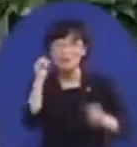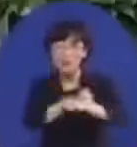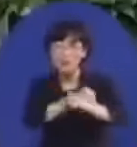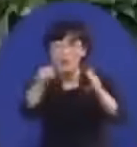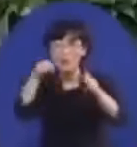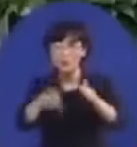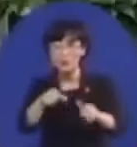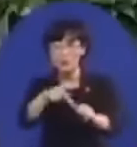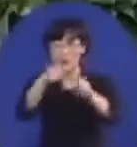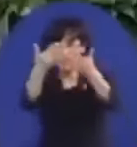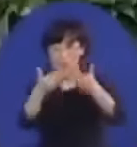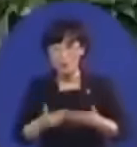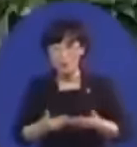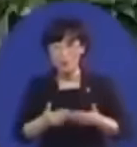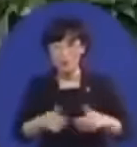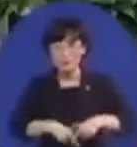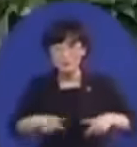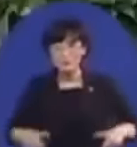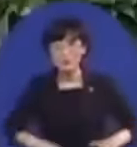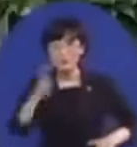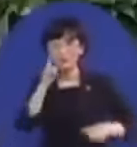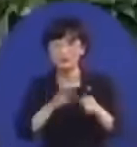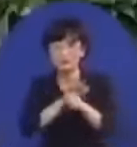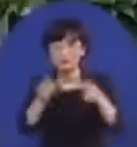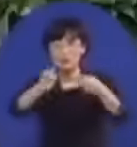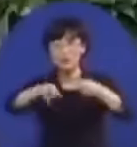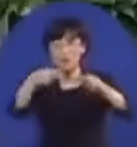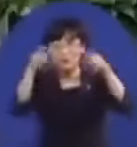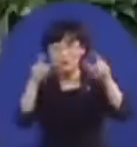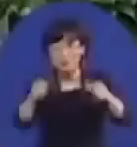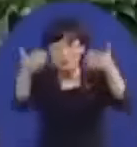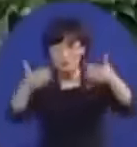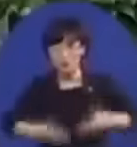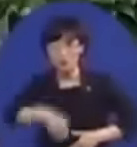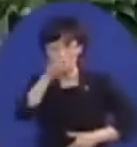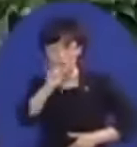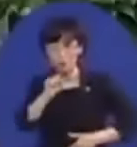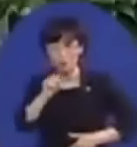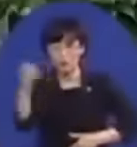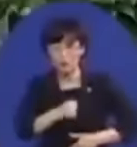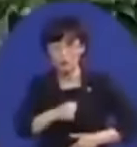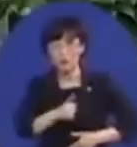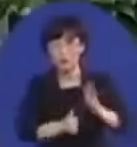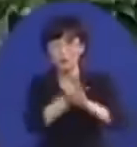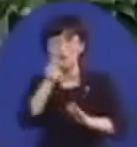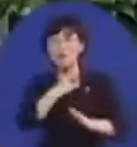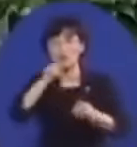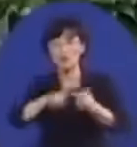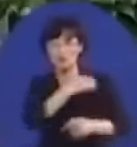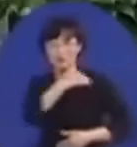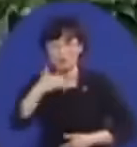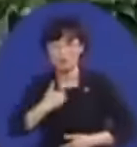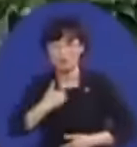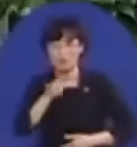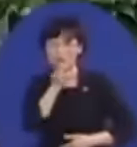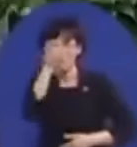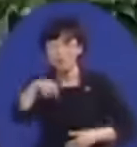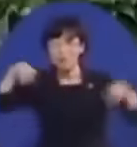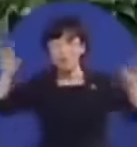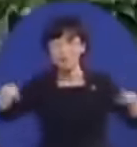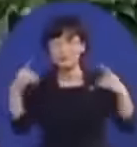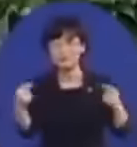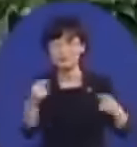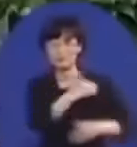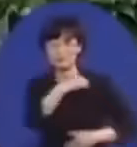구속하시고 인자와 긍휼로 관을 씌우시며 좋은 것으로 내 소원을 만족케 해서 내 청춘으로 독수리같이 새롭게 하시는 도다.